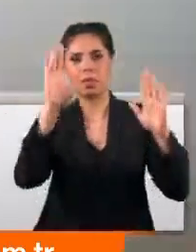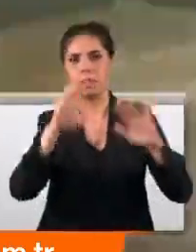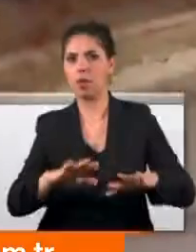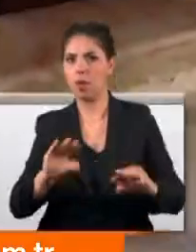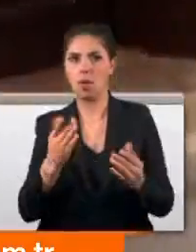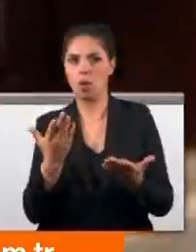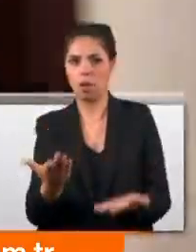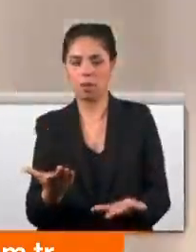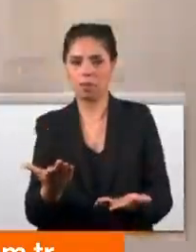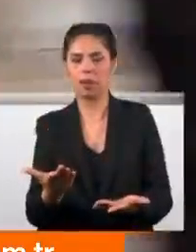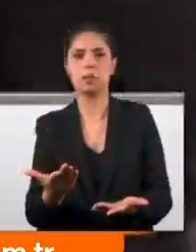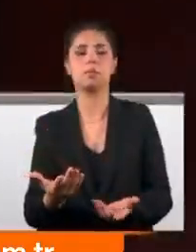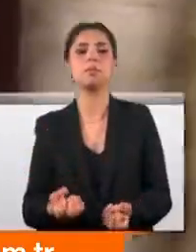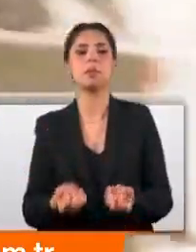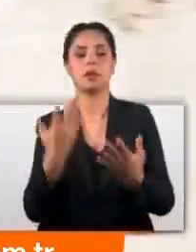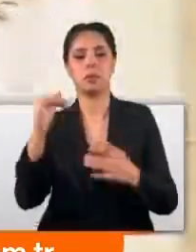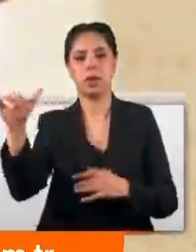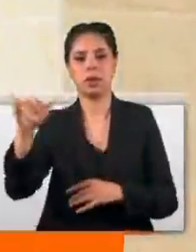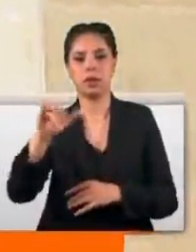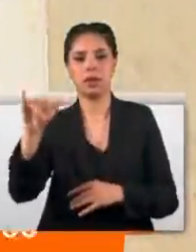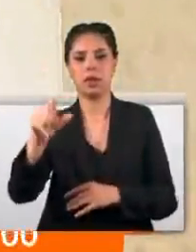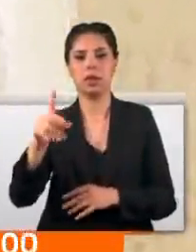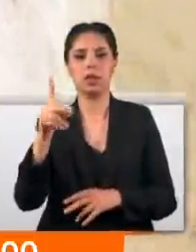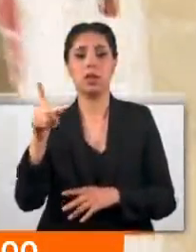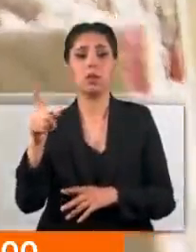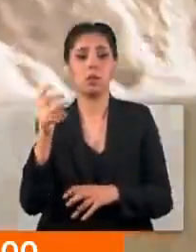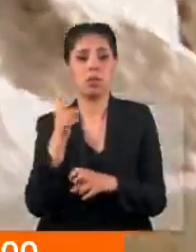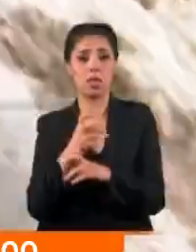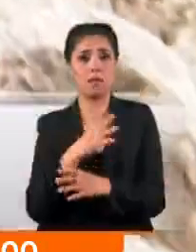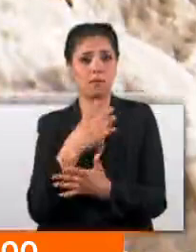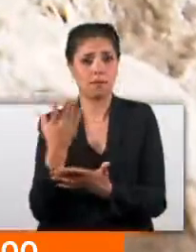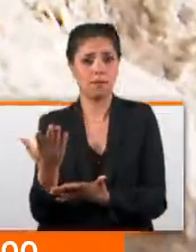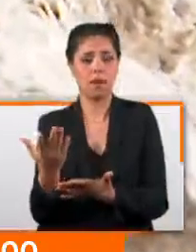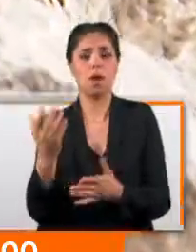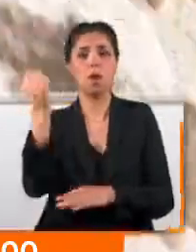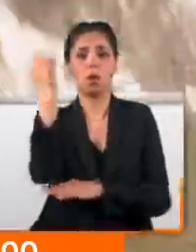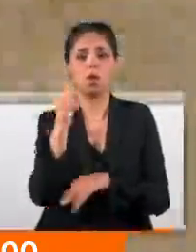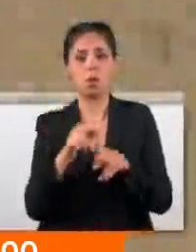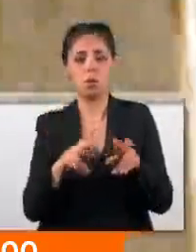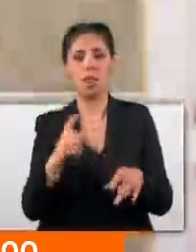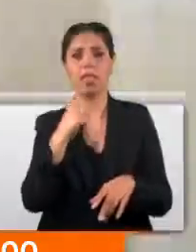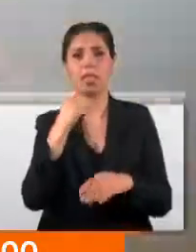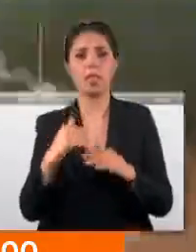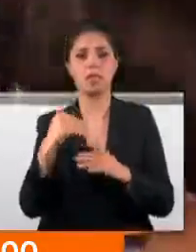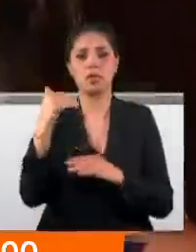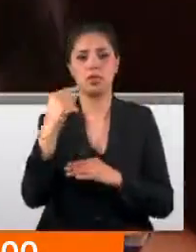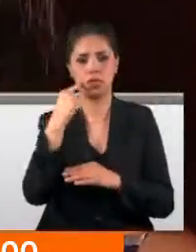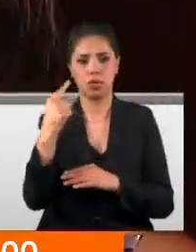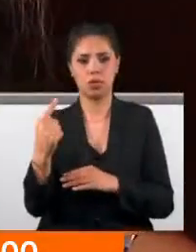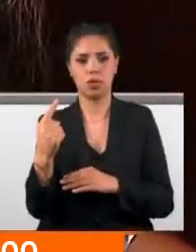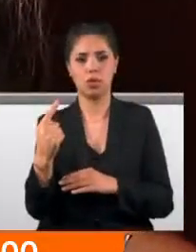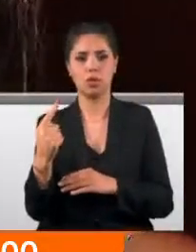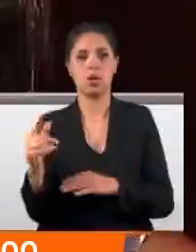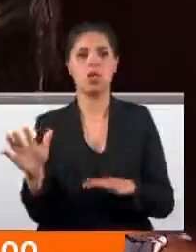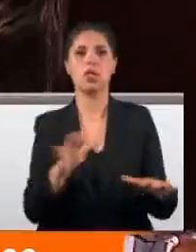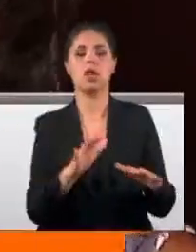yıkılabilir. Yetmedi. Yan tarafta da son derece sarsıcı görüntüler var. Bakın kolon patlamış ve demirler dışarı çıkmış. Dayanmaz. Üçlük bir depremle